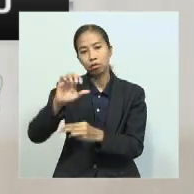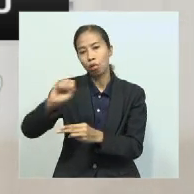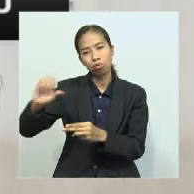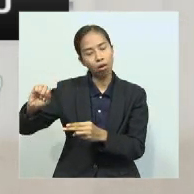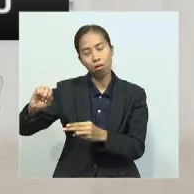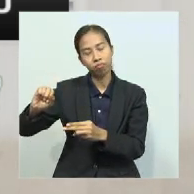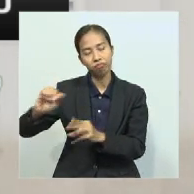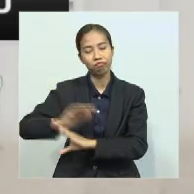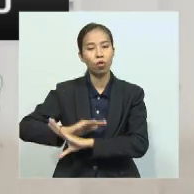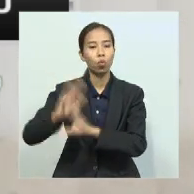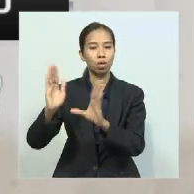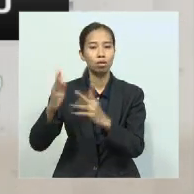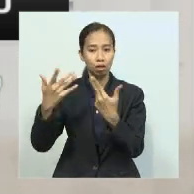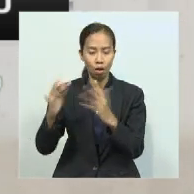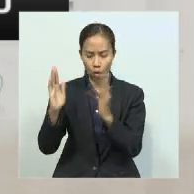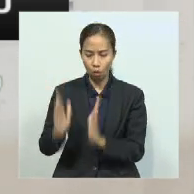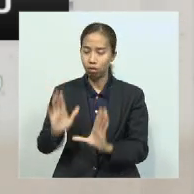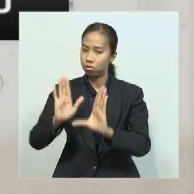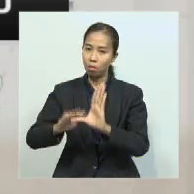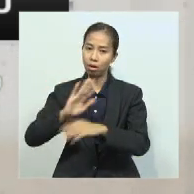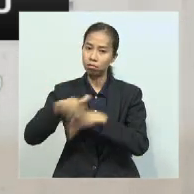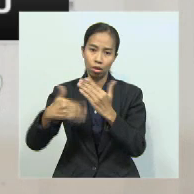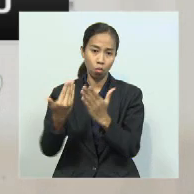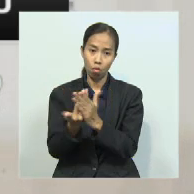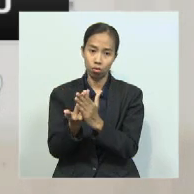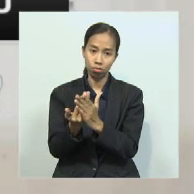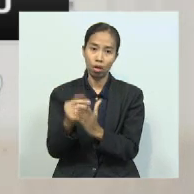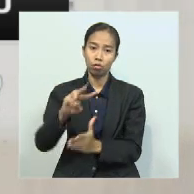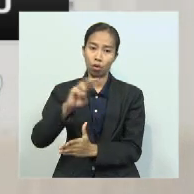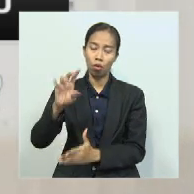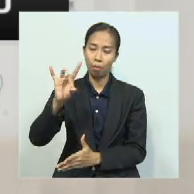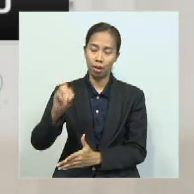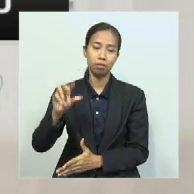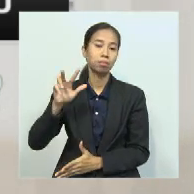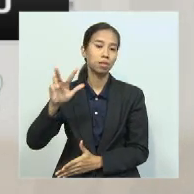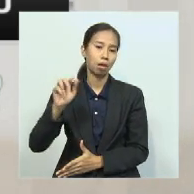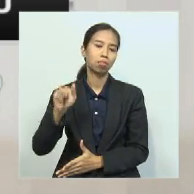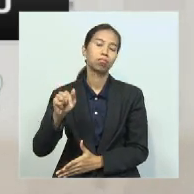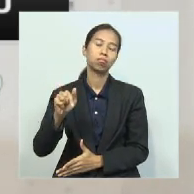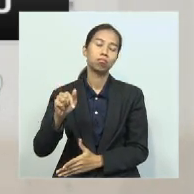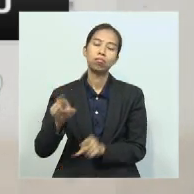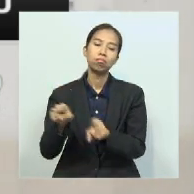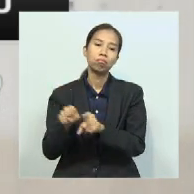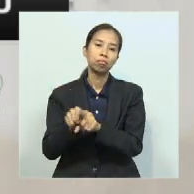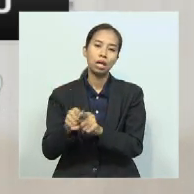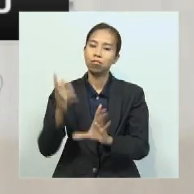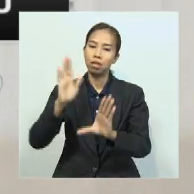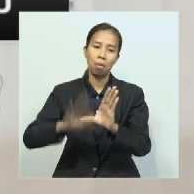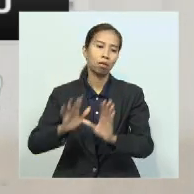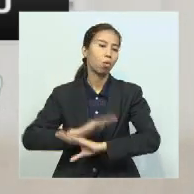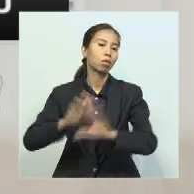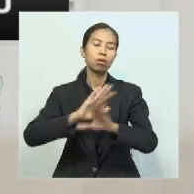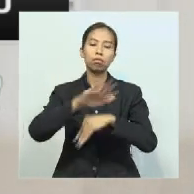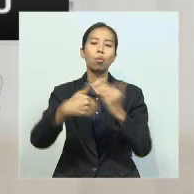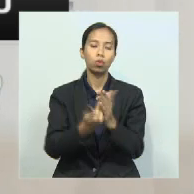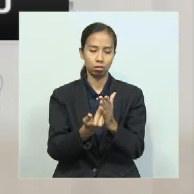ส่งผลให้ผู้สมัครทั้งแบบบัญชีรายชื่อและแบบแบ่งเขตทั้ง283คนต้องสิ้นสภาพการเป็นผู้สมัคร